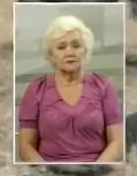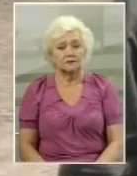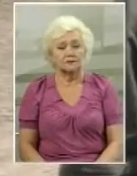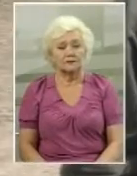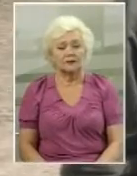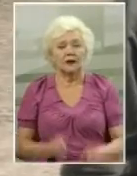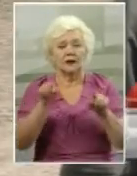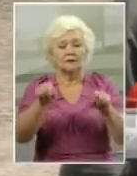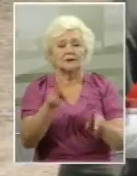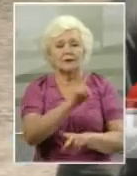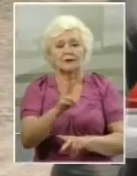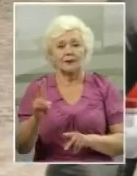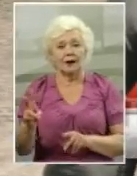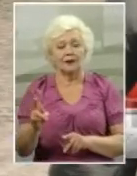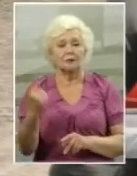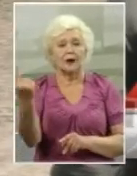Це якби